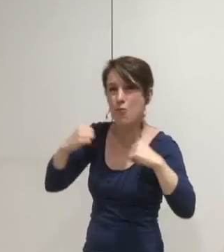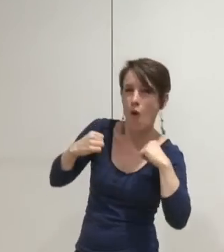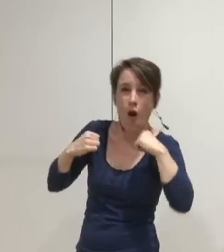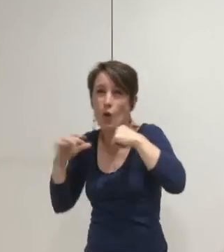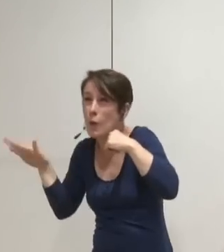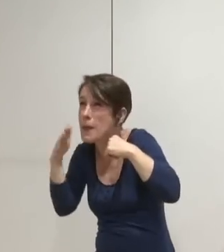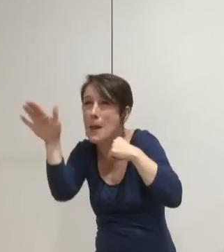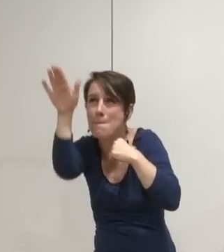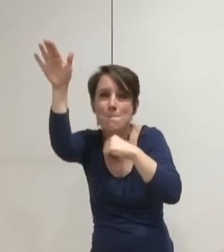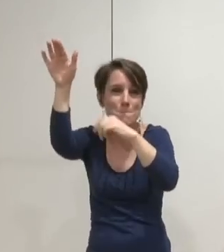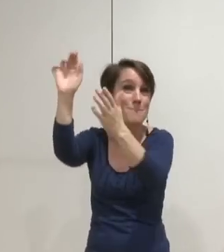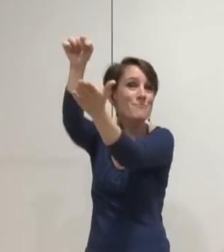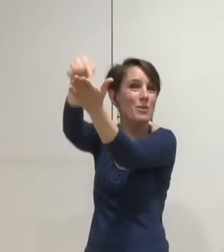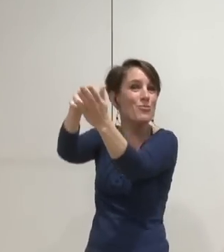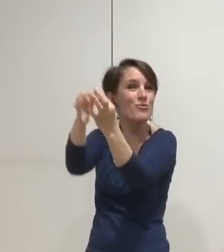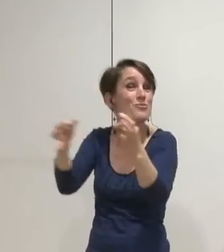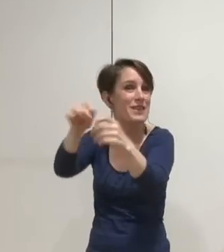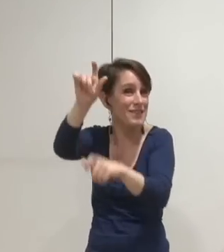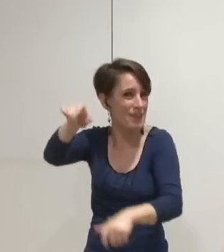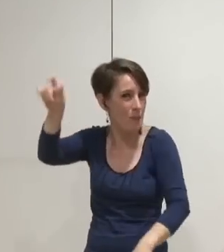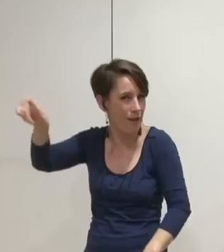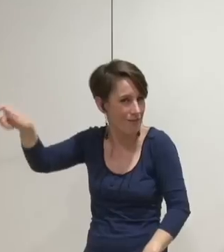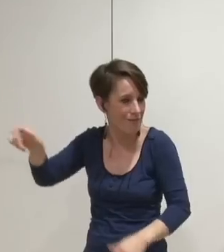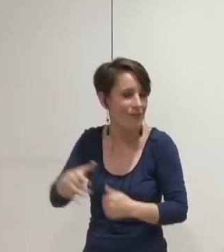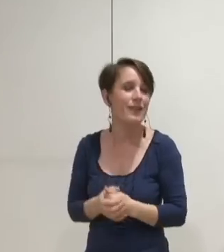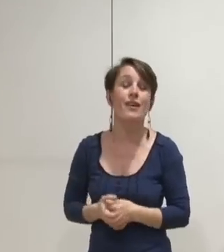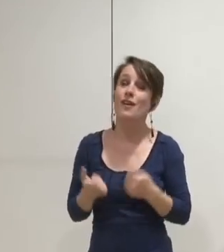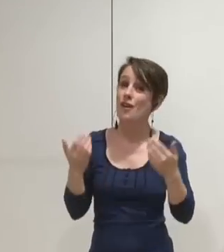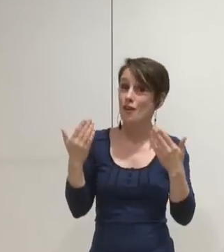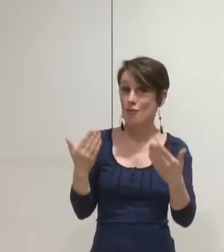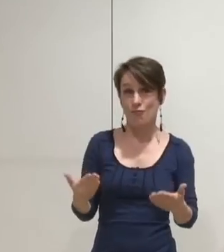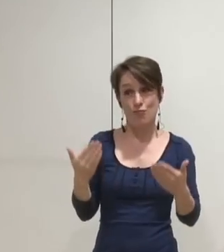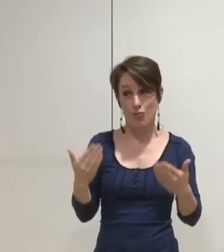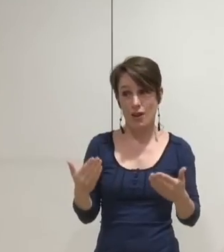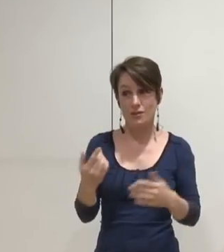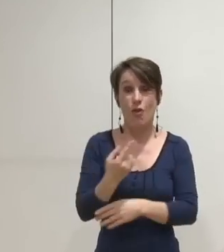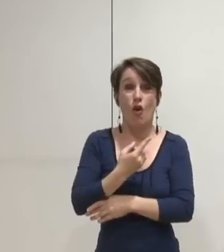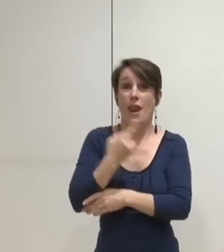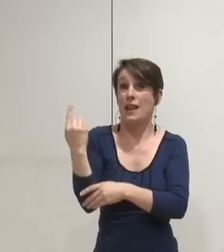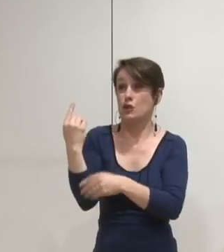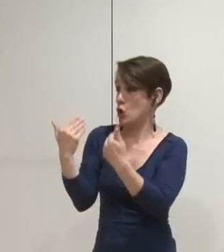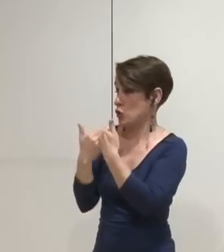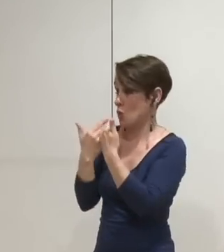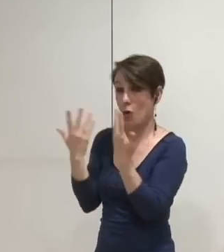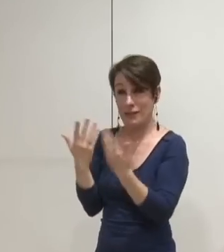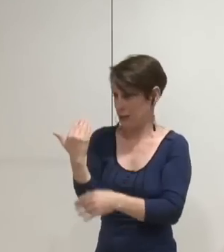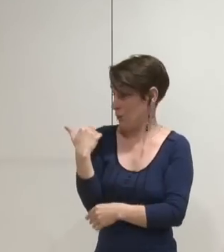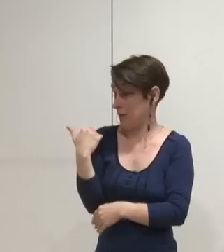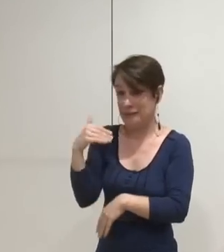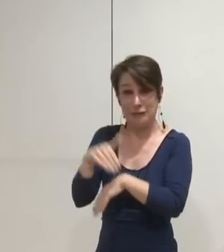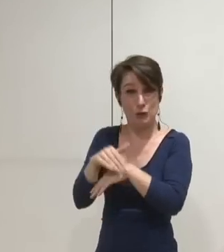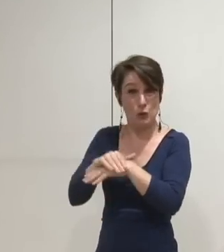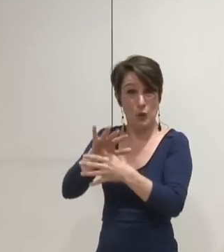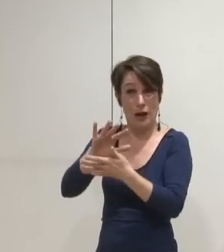d'y faire pour l'instant la seule demande qui nous est arrivée est d'une association elle nous est arrivée ce soir même je l'ai sur mon mail